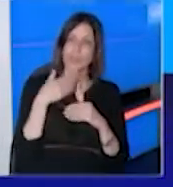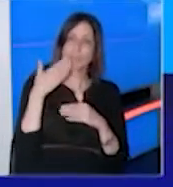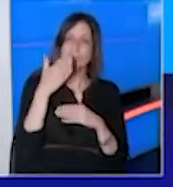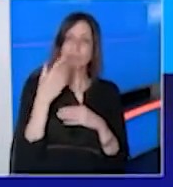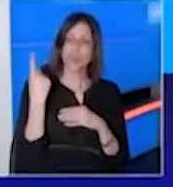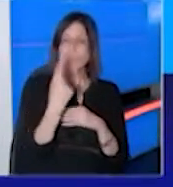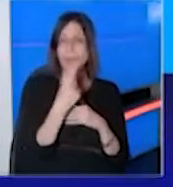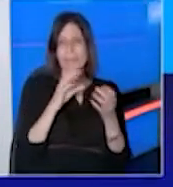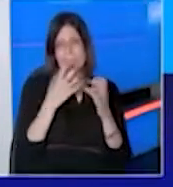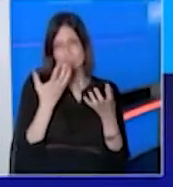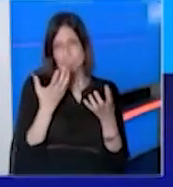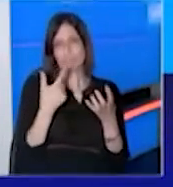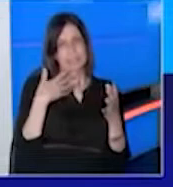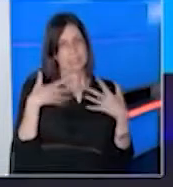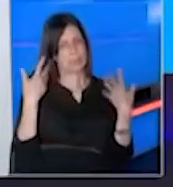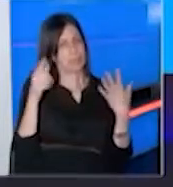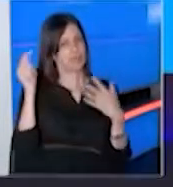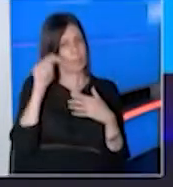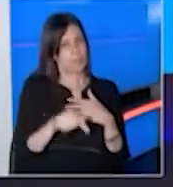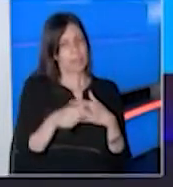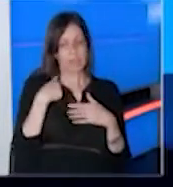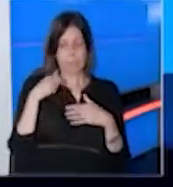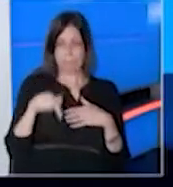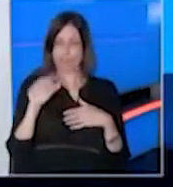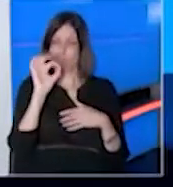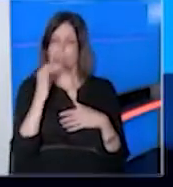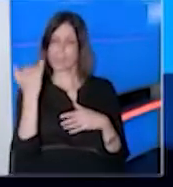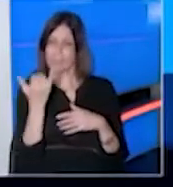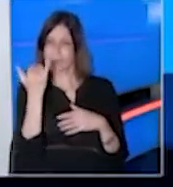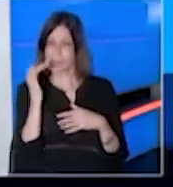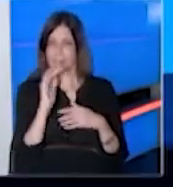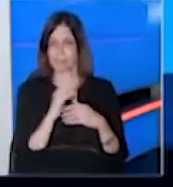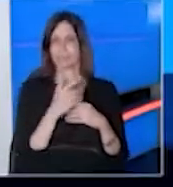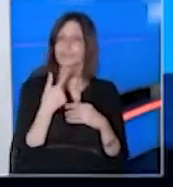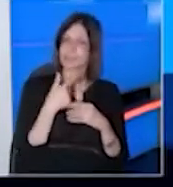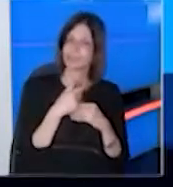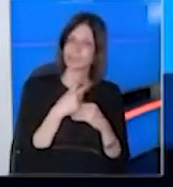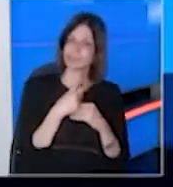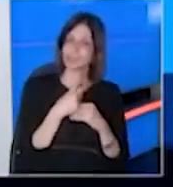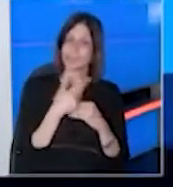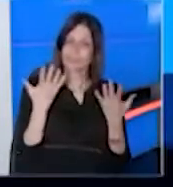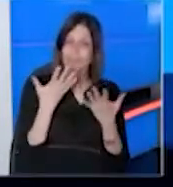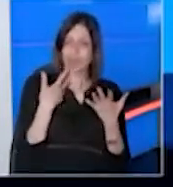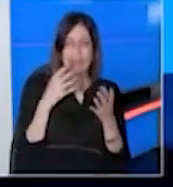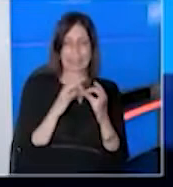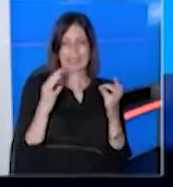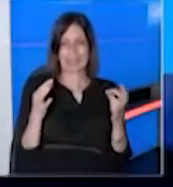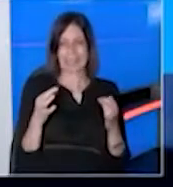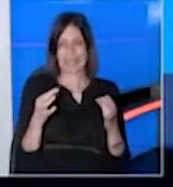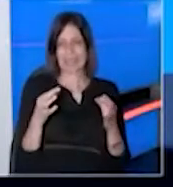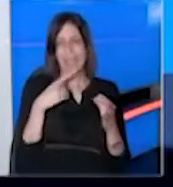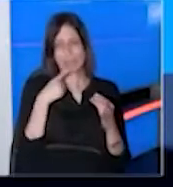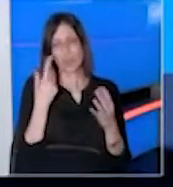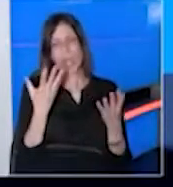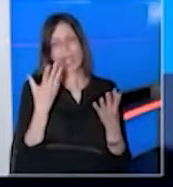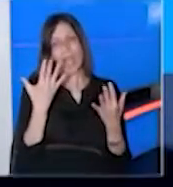פעם לקיבוצניקים. הנה אני פה, שלך לתמיד. דבר. תראה, בואי, מאיפה להתחיל? הרי נטענו פה